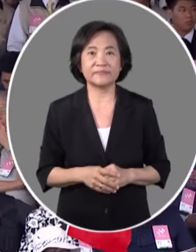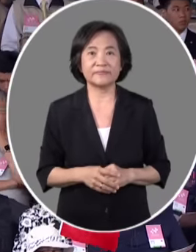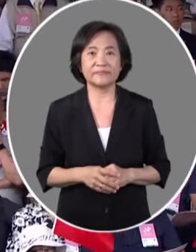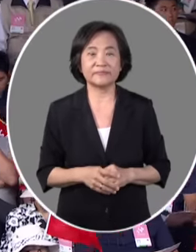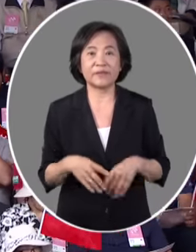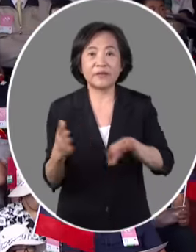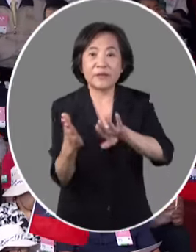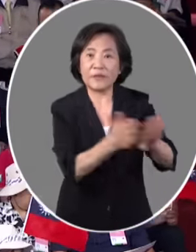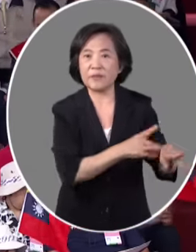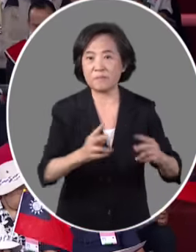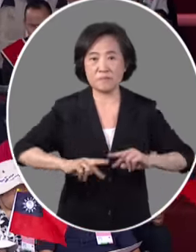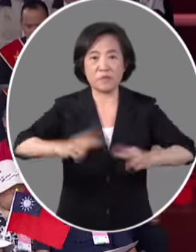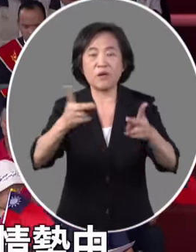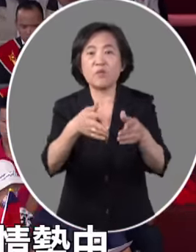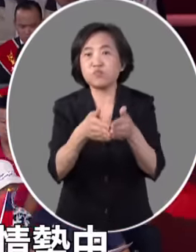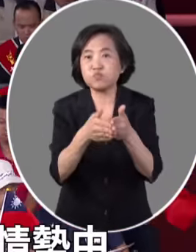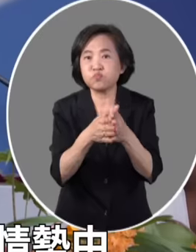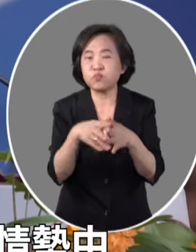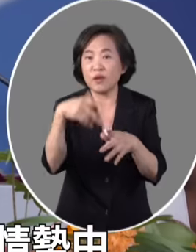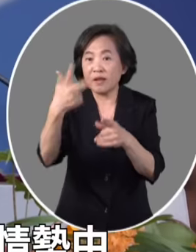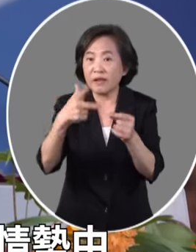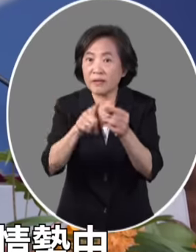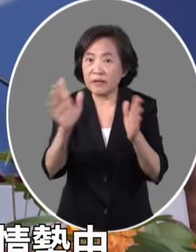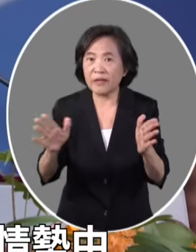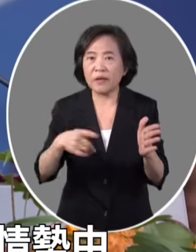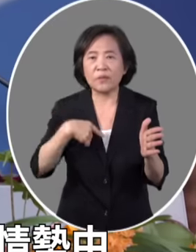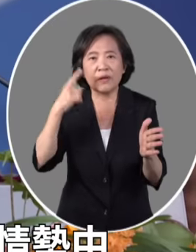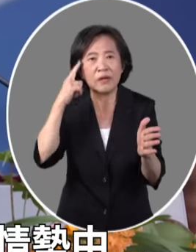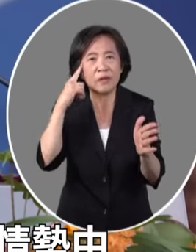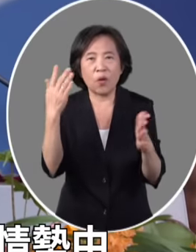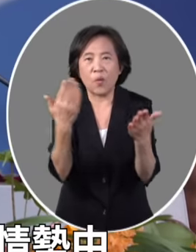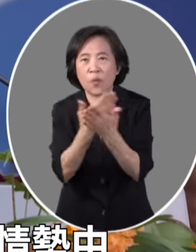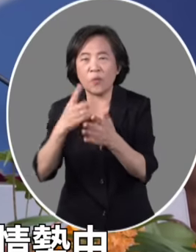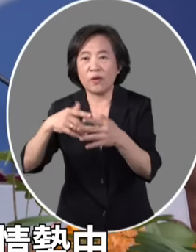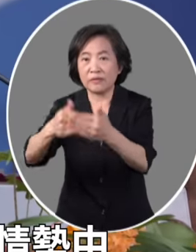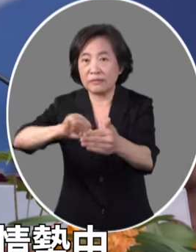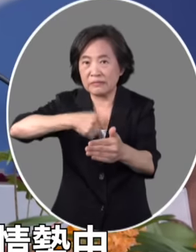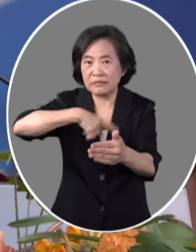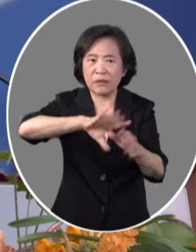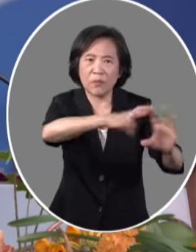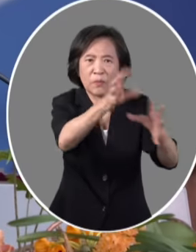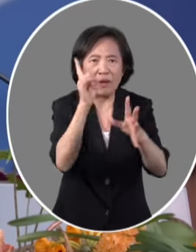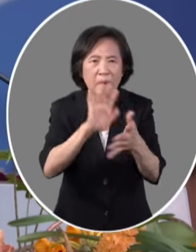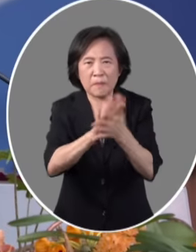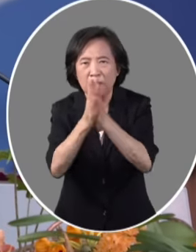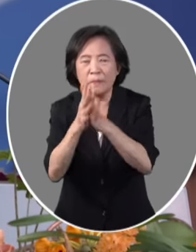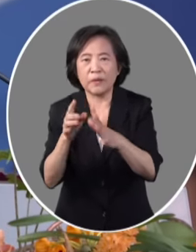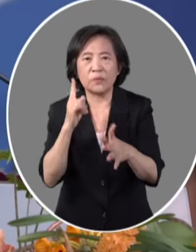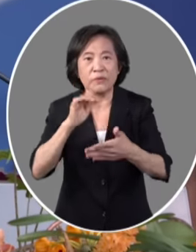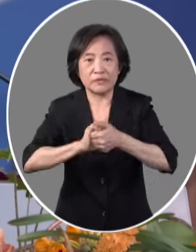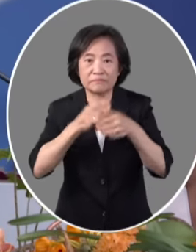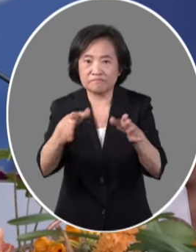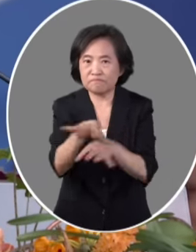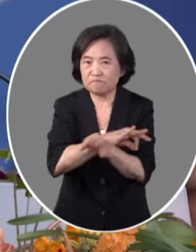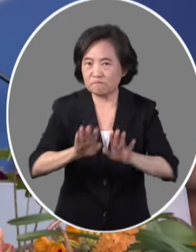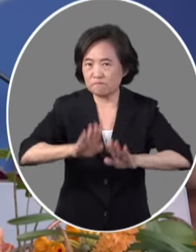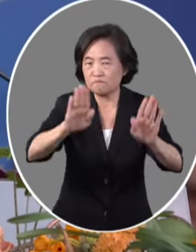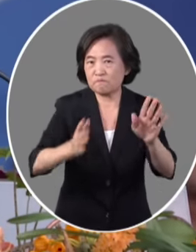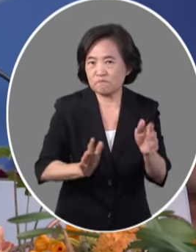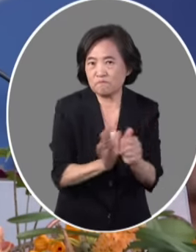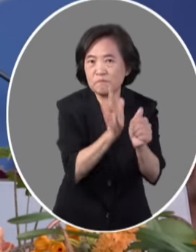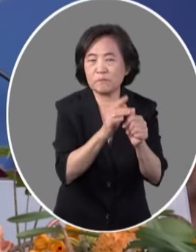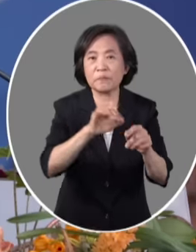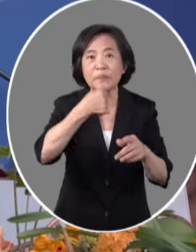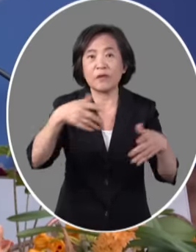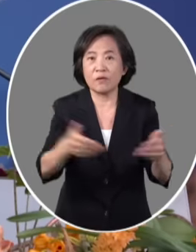除了推动改革，过去七年多，我们在剧烈变迁的两岸及国际情势中，倾全力发展经济，厚实国